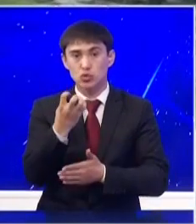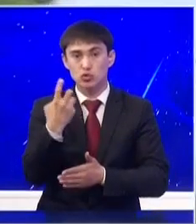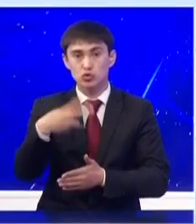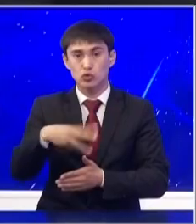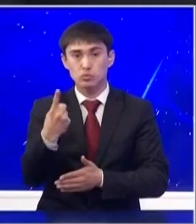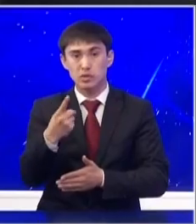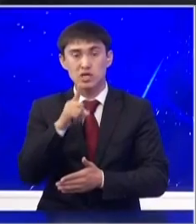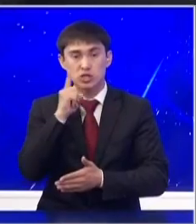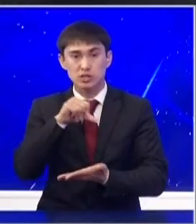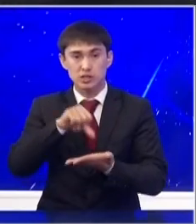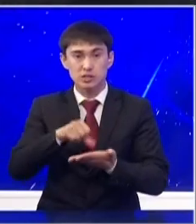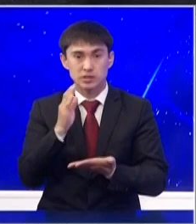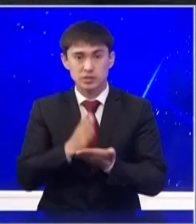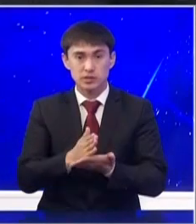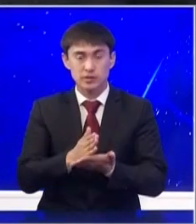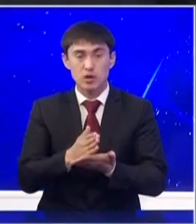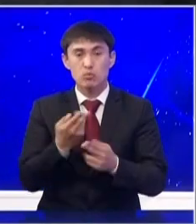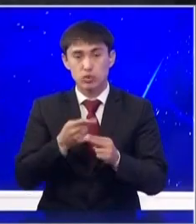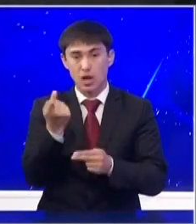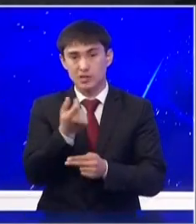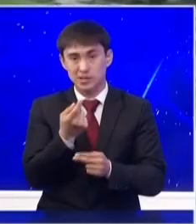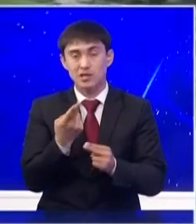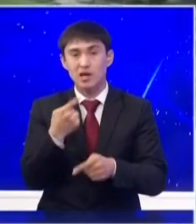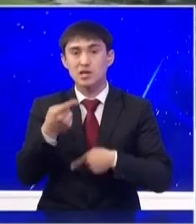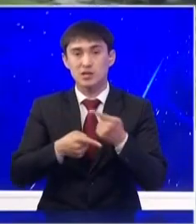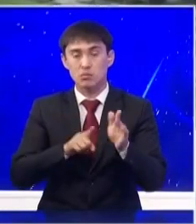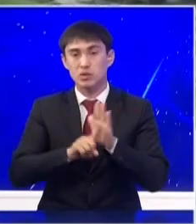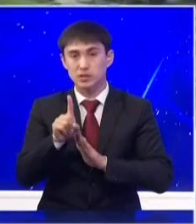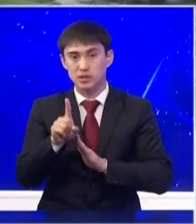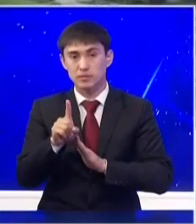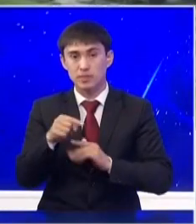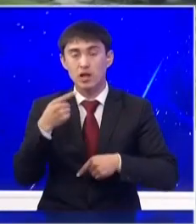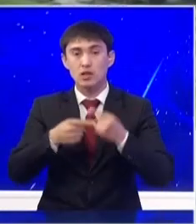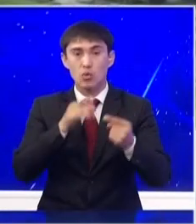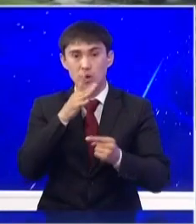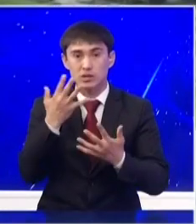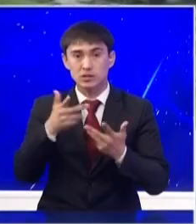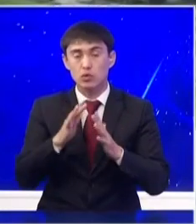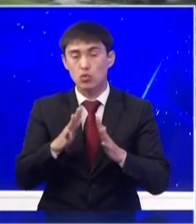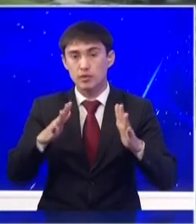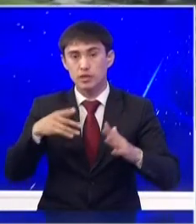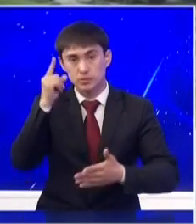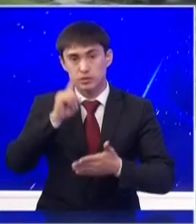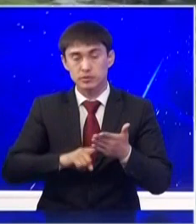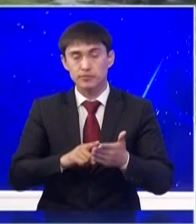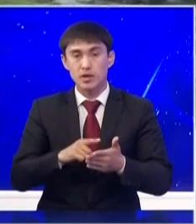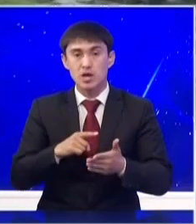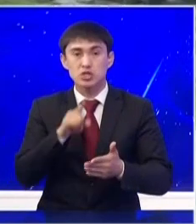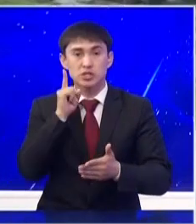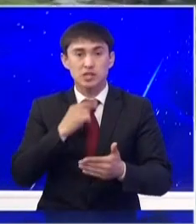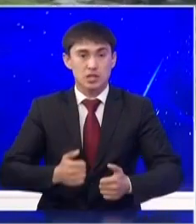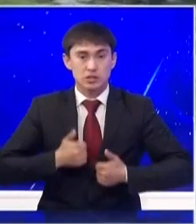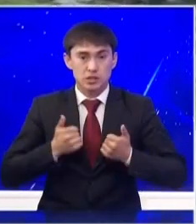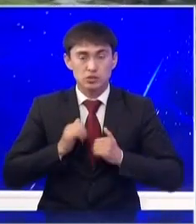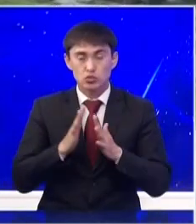жас жұмыс жасайды. Әрине, өте бұл аз көрсеткіш, бірақ енді қолға алынып жатқандықтан алда уақытта саны көбейеді деп жатырмыз. Өйткені жастардың ынтасы